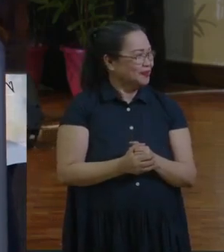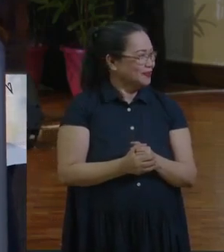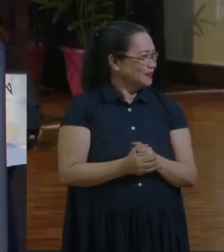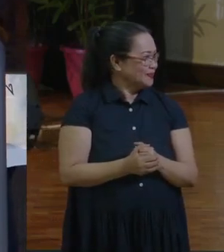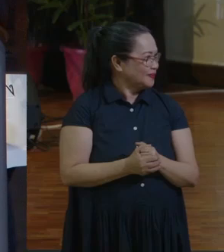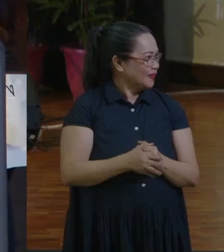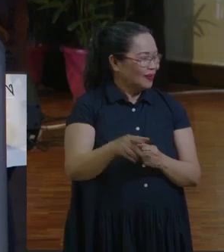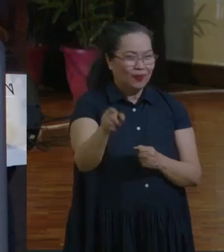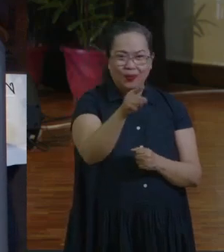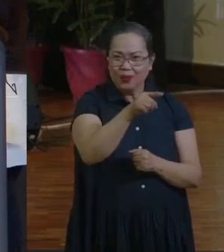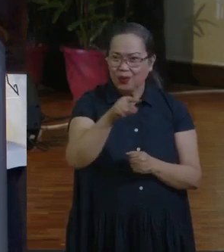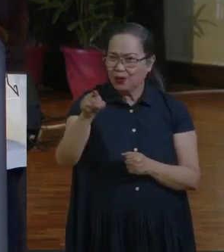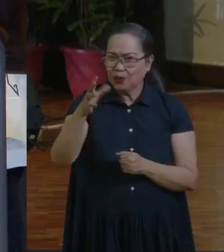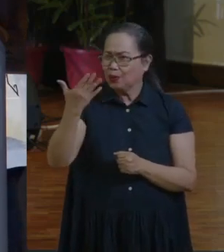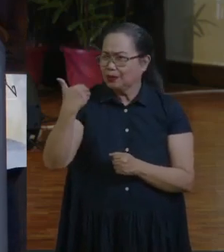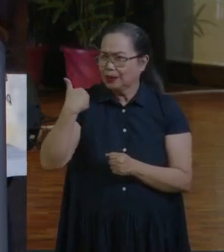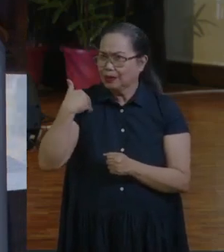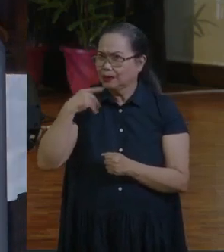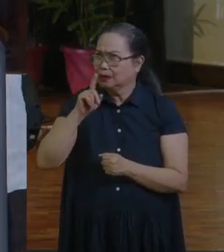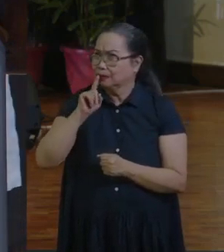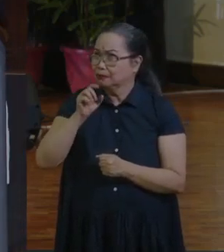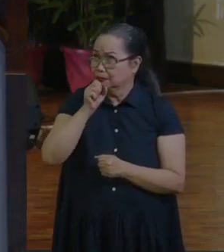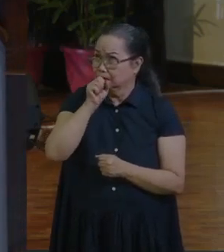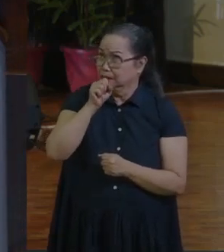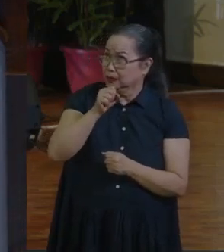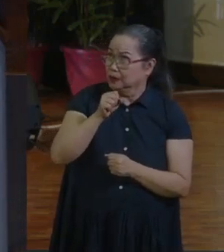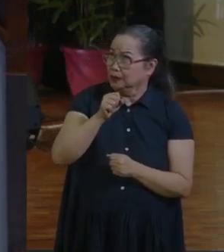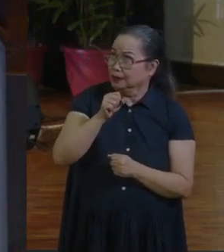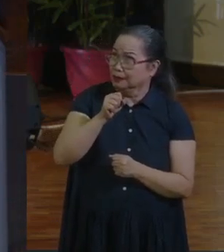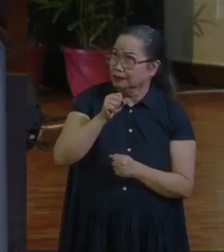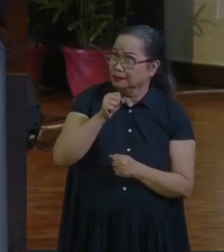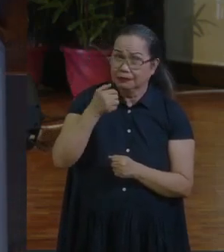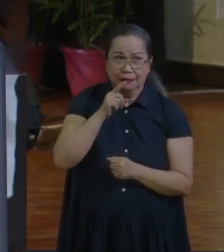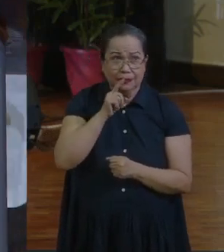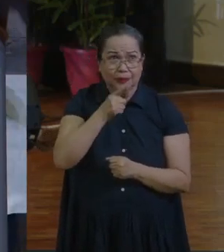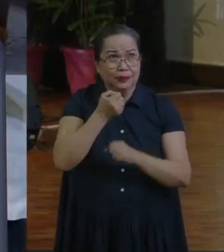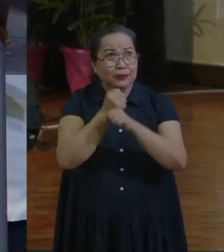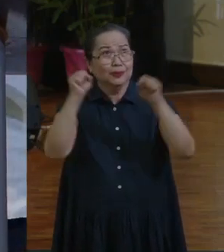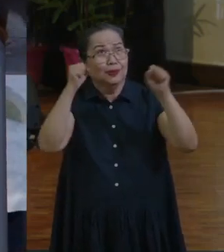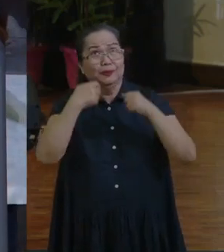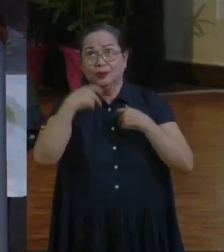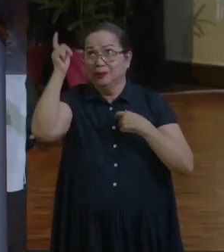at hindi ninyo tiyak na kayo ay ligtas na,